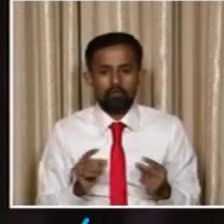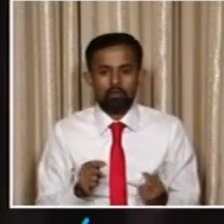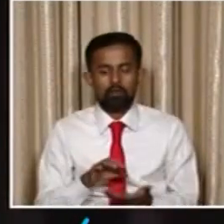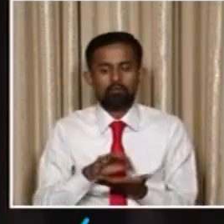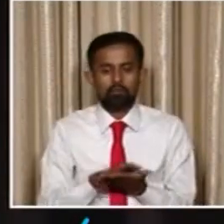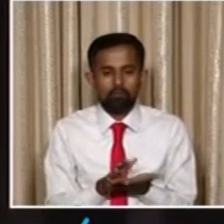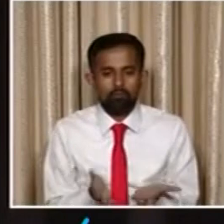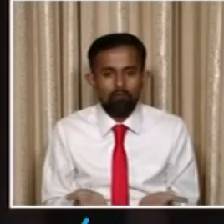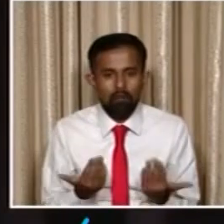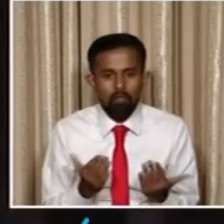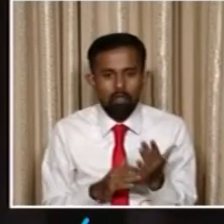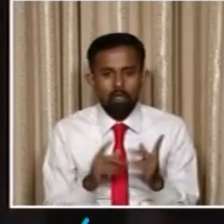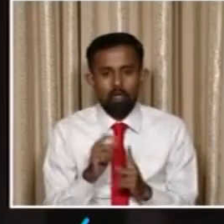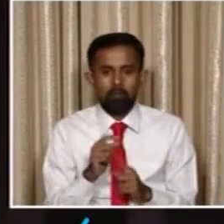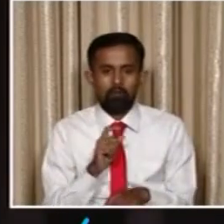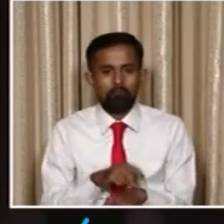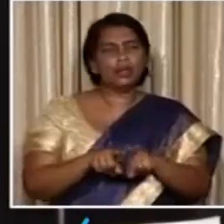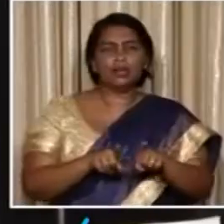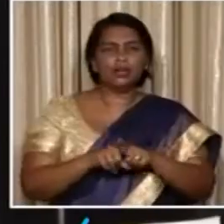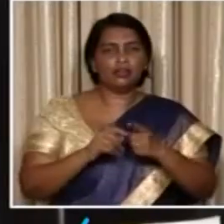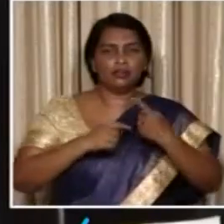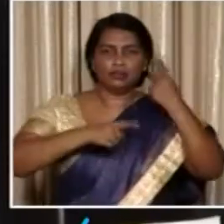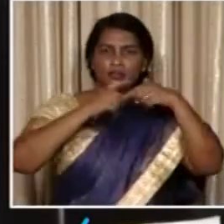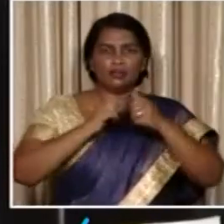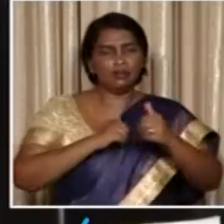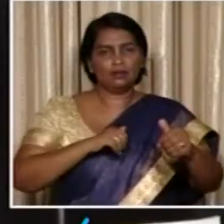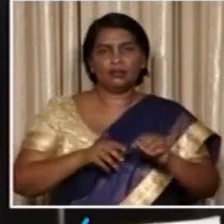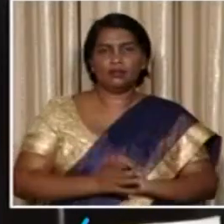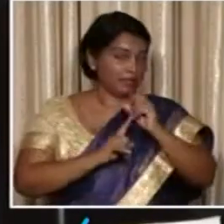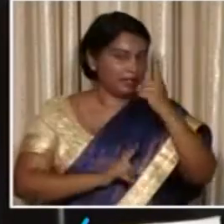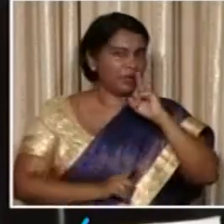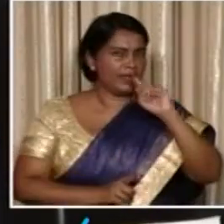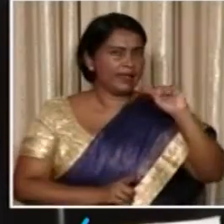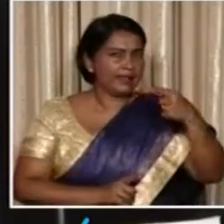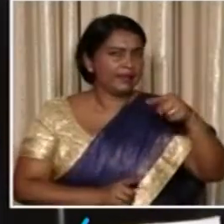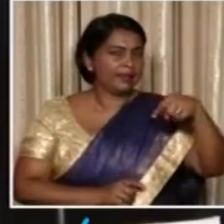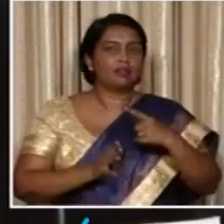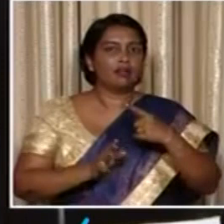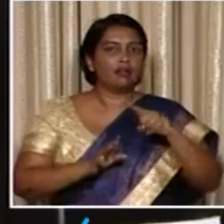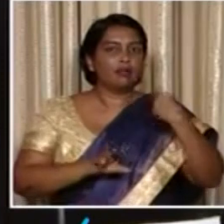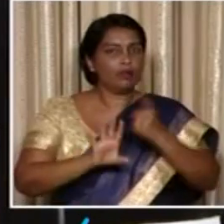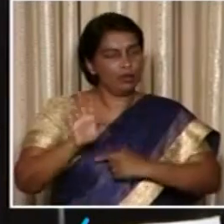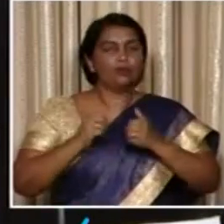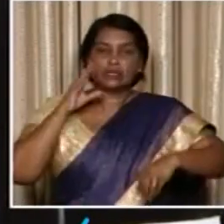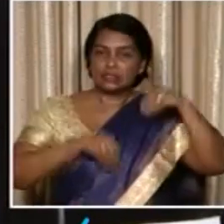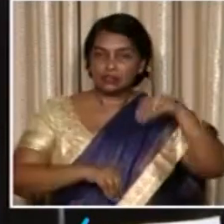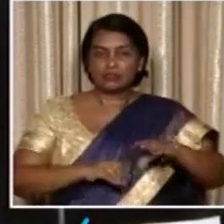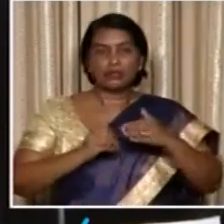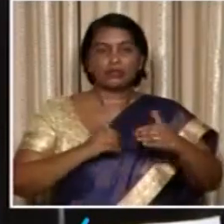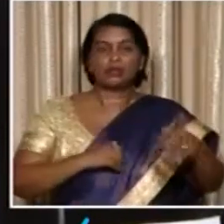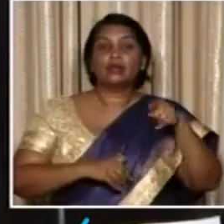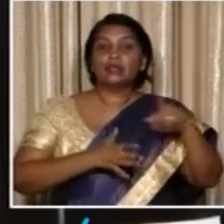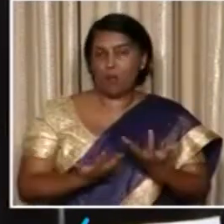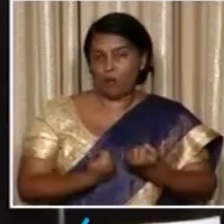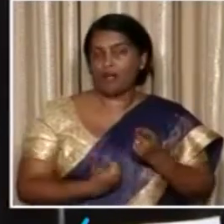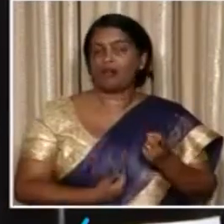තීරණයක් ගන්න ඇමතිවරයාට කාලය ඇවිල්ලා තියෙනවා. එකක් කියන්නම් මන්ත්‍රීතුමා, ලබන අවුරුද්දේ ඡන්දයක් තියෙනවා. හොඳට මතක තියාගන්න. මේ ඡන්දවල